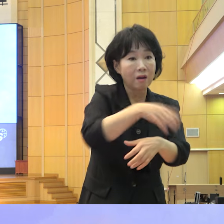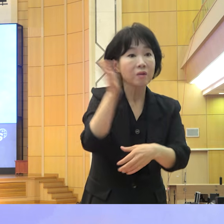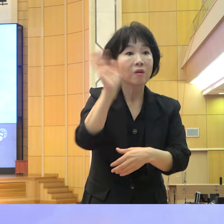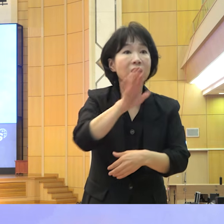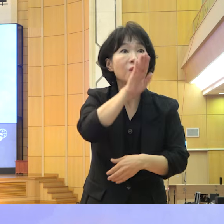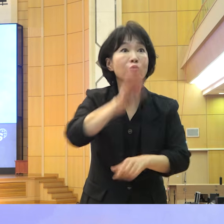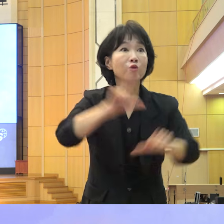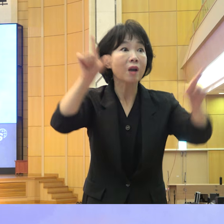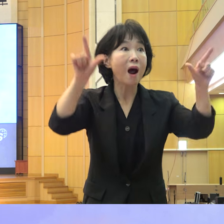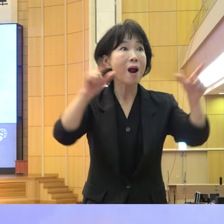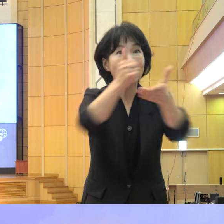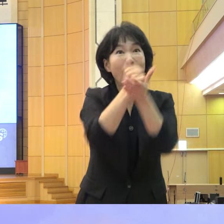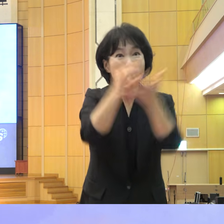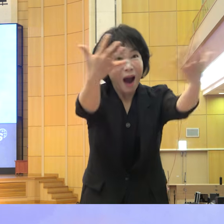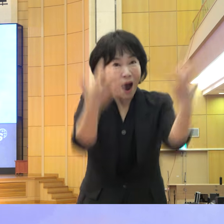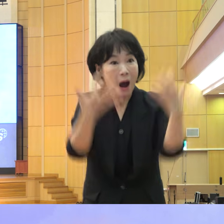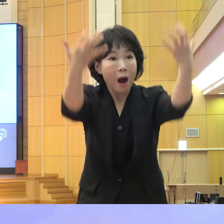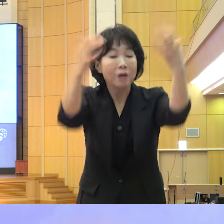주일날 손님이 더 많잖아요.